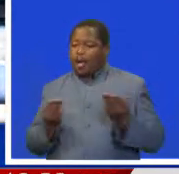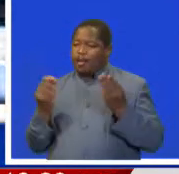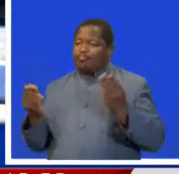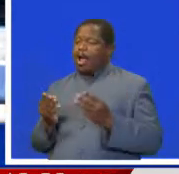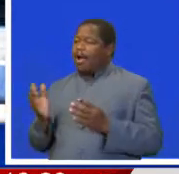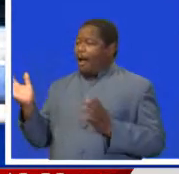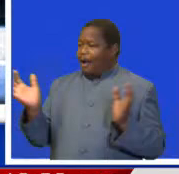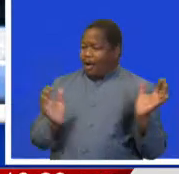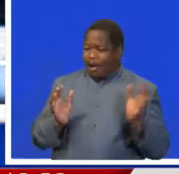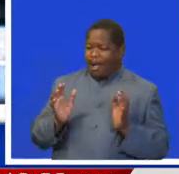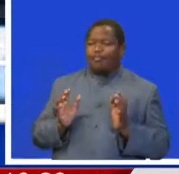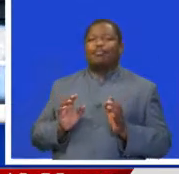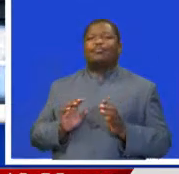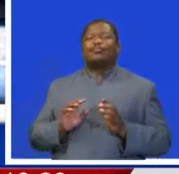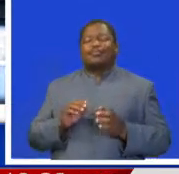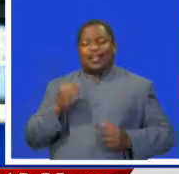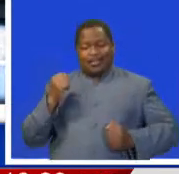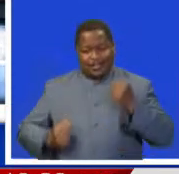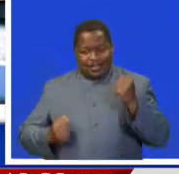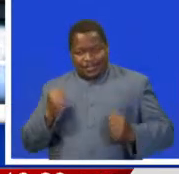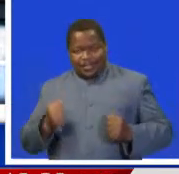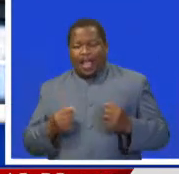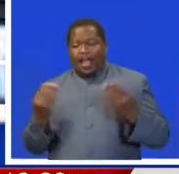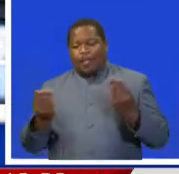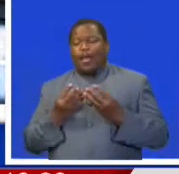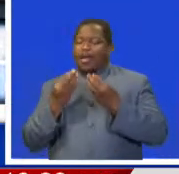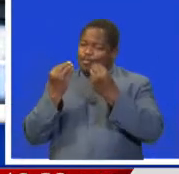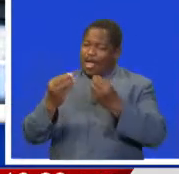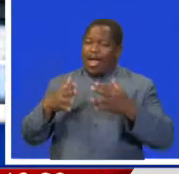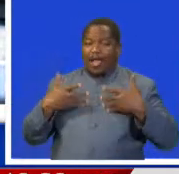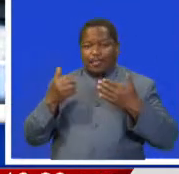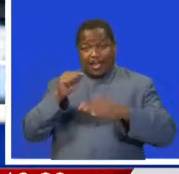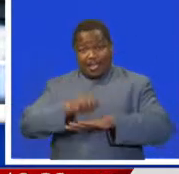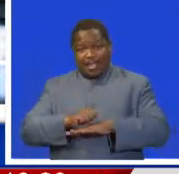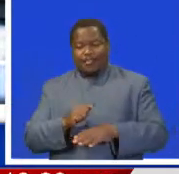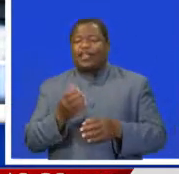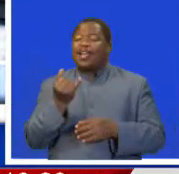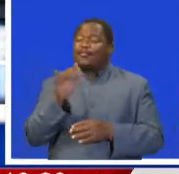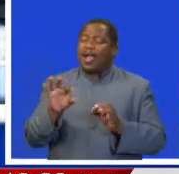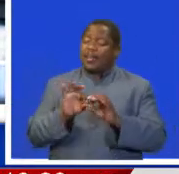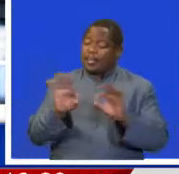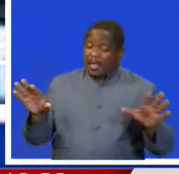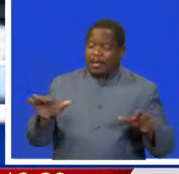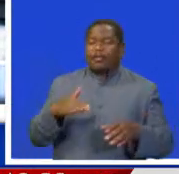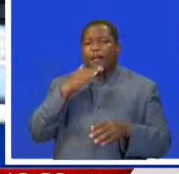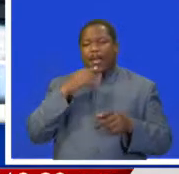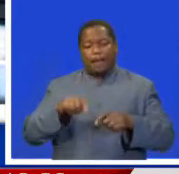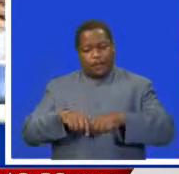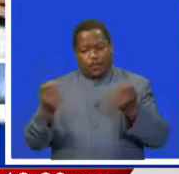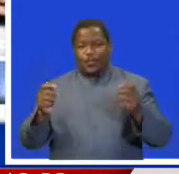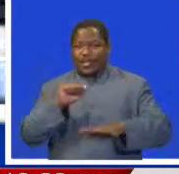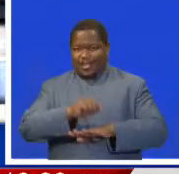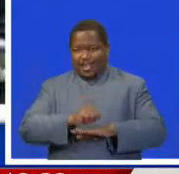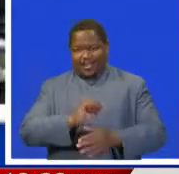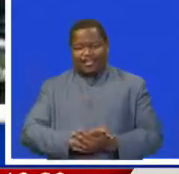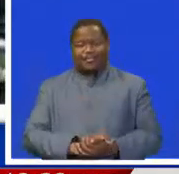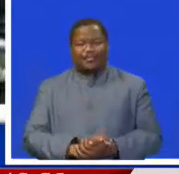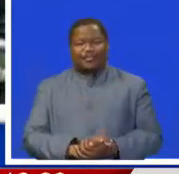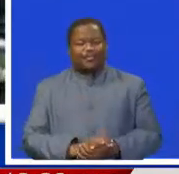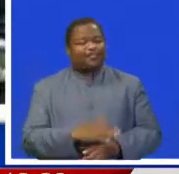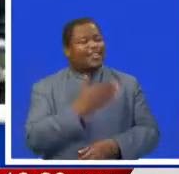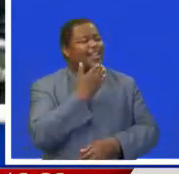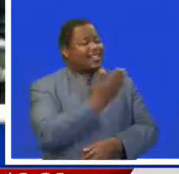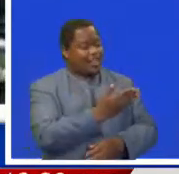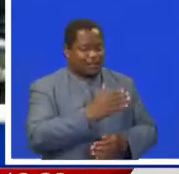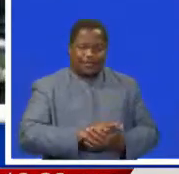khona bayalimala kanzingi lapho bakhona ukuthi bahle bavetha likhono labo khona. Mavimbela siyabonga kakhulu.